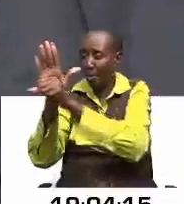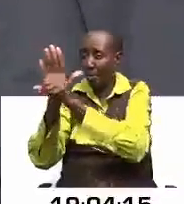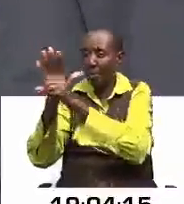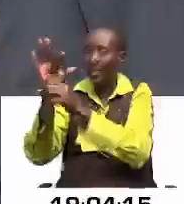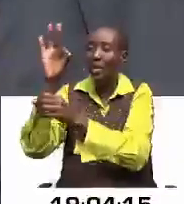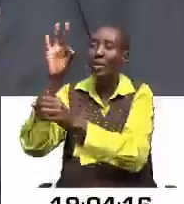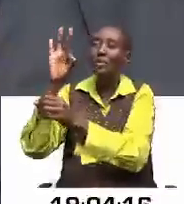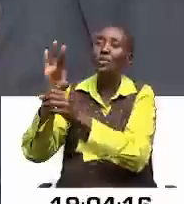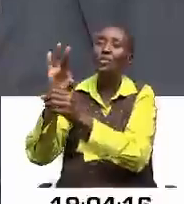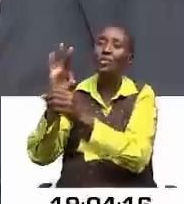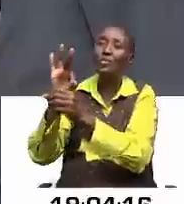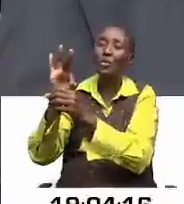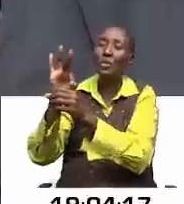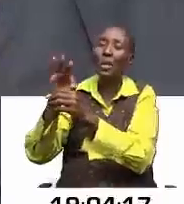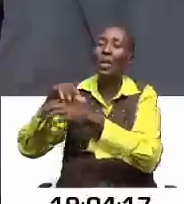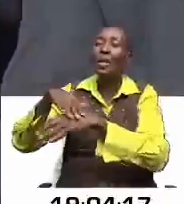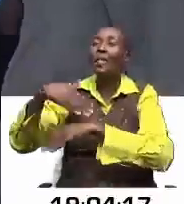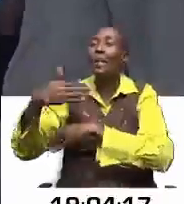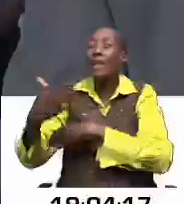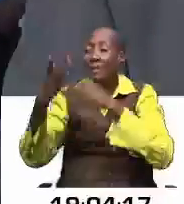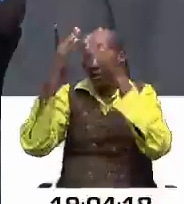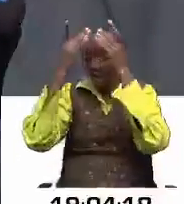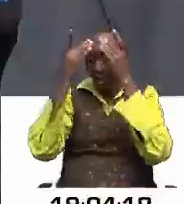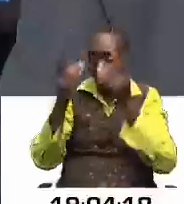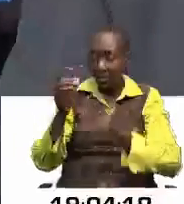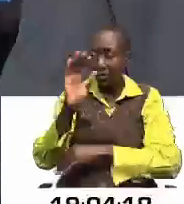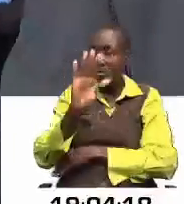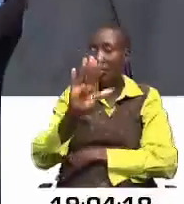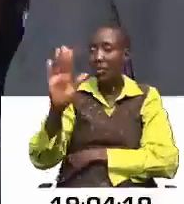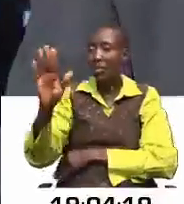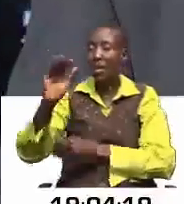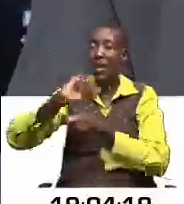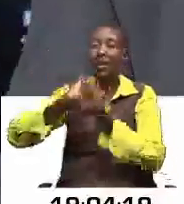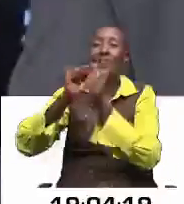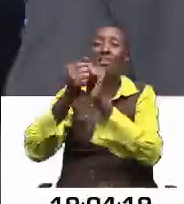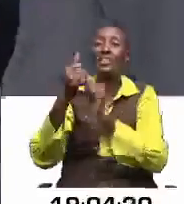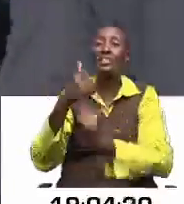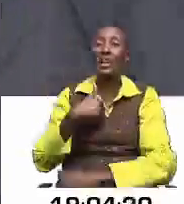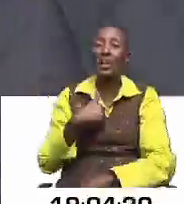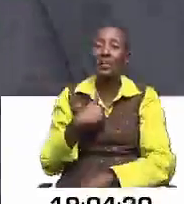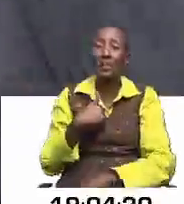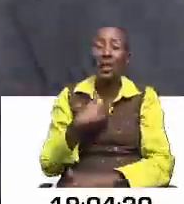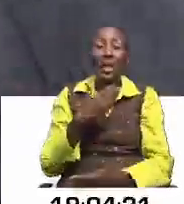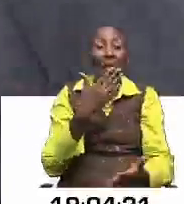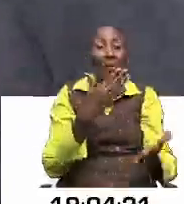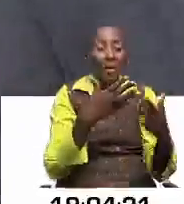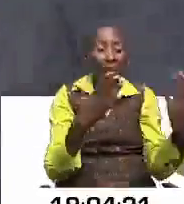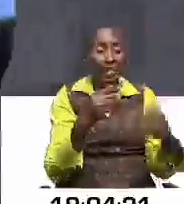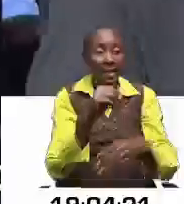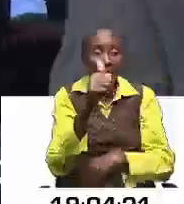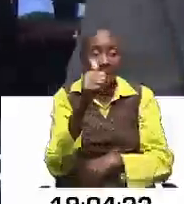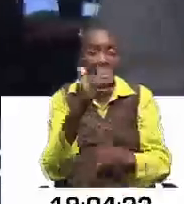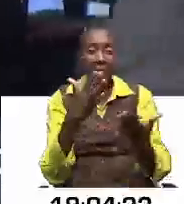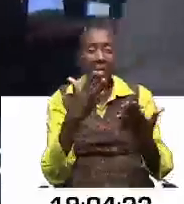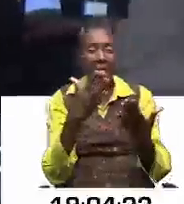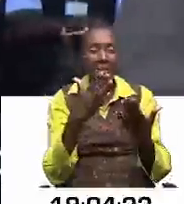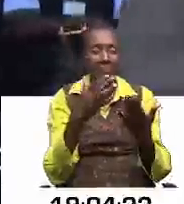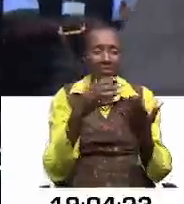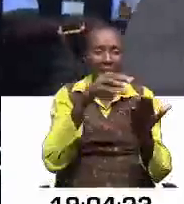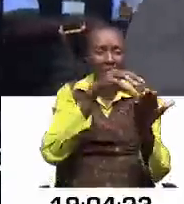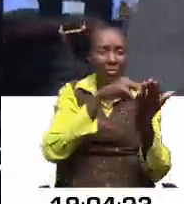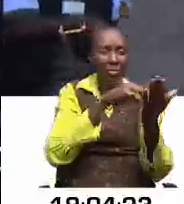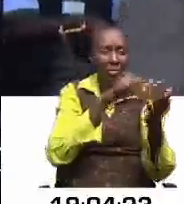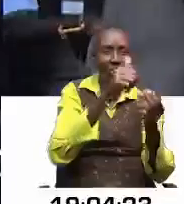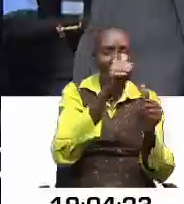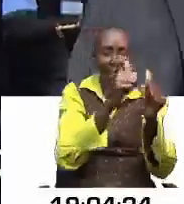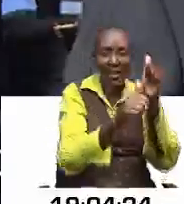kula, ndiposa uamuzi wao ulete mabadiliko. Labda viti vingine ambavyo vinagombewa ni baadhi